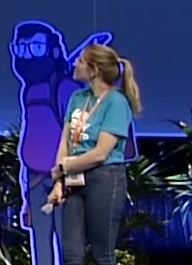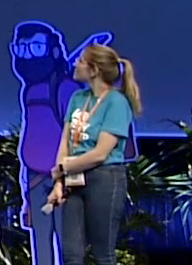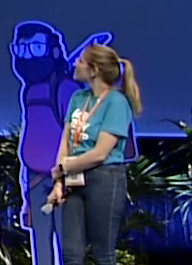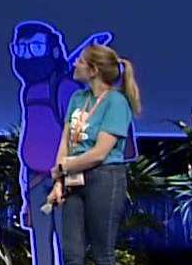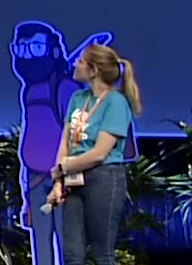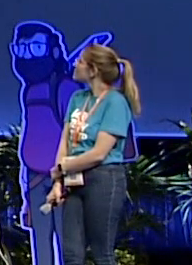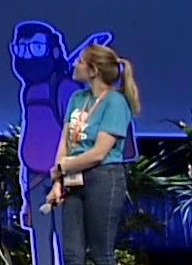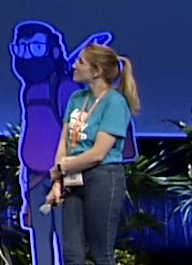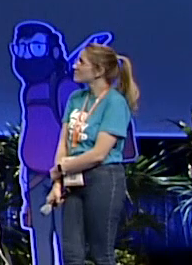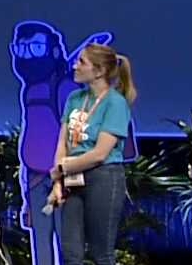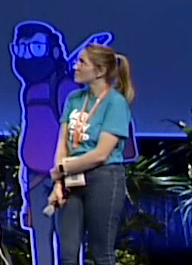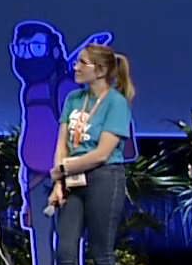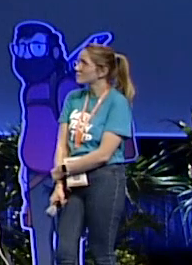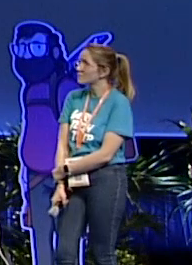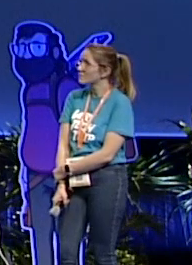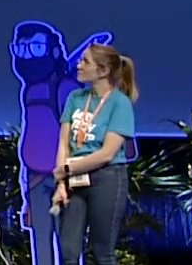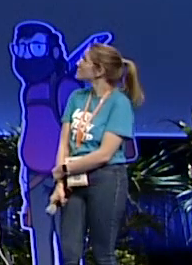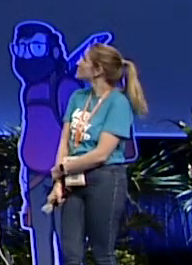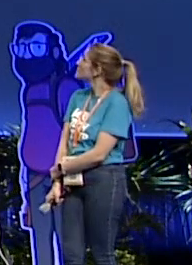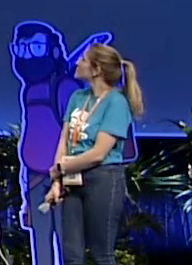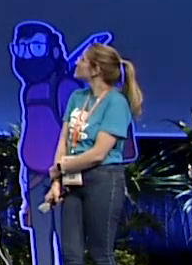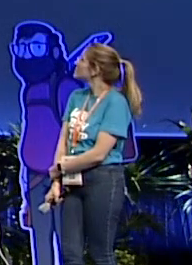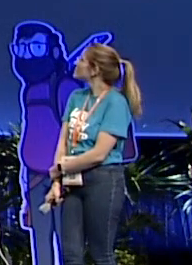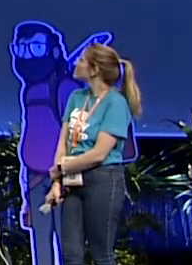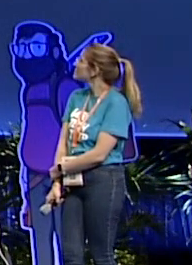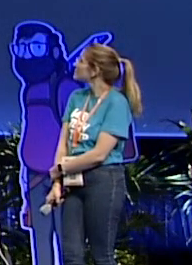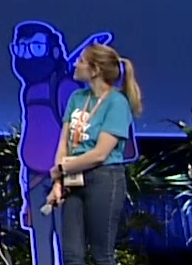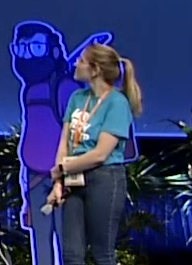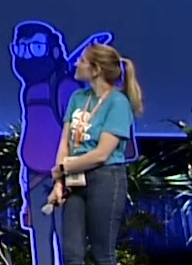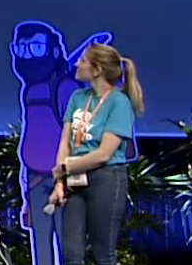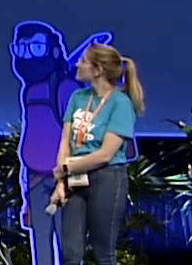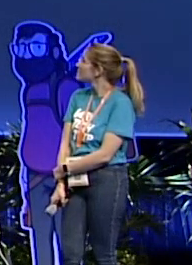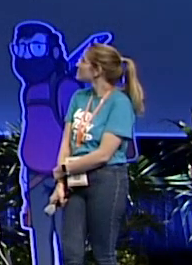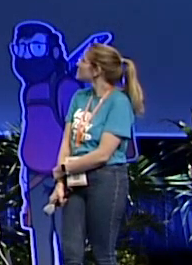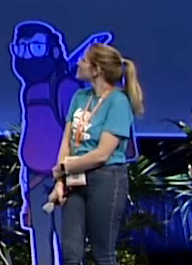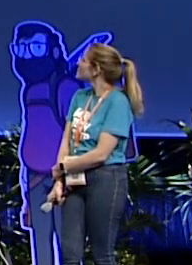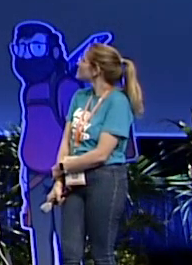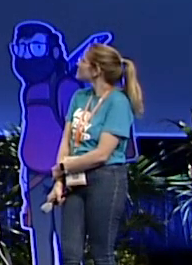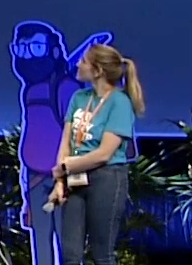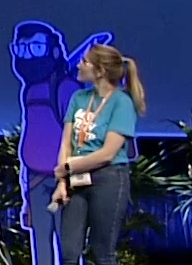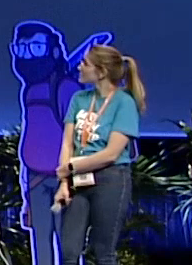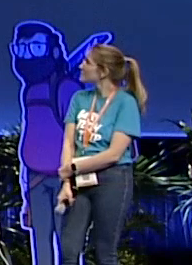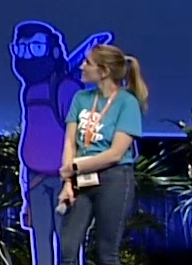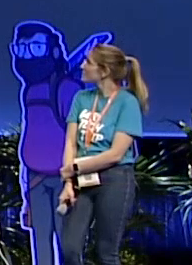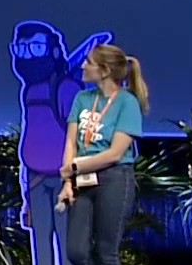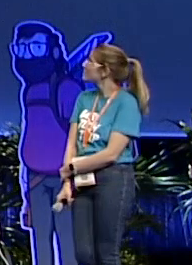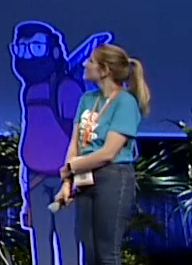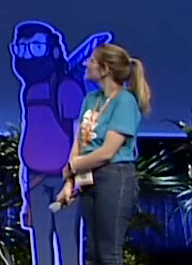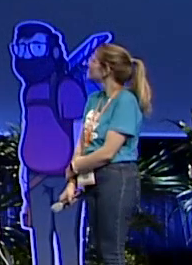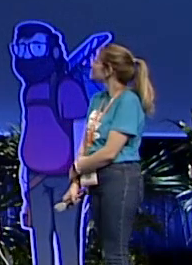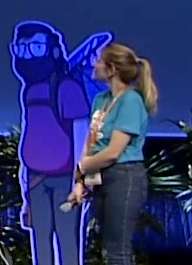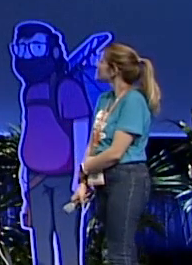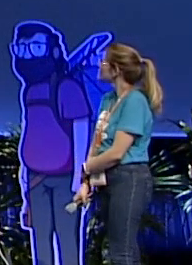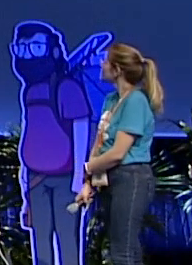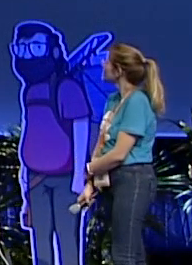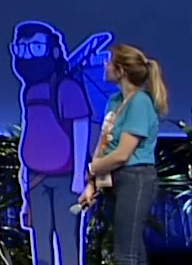device 0 nous renseigne qu'on a bien un GPU, nos data donc toujours vers le data.yaml, la taille des images, on